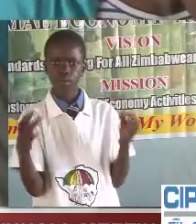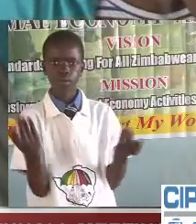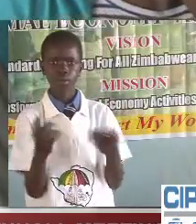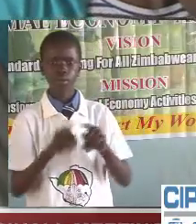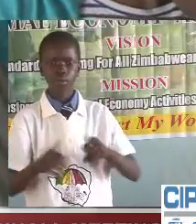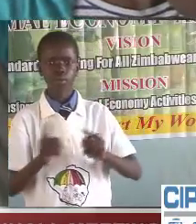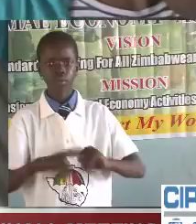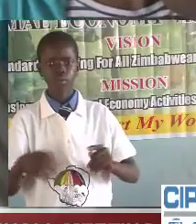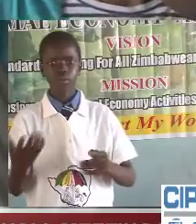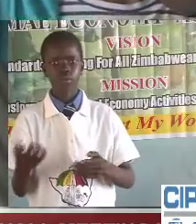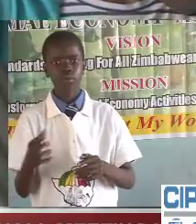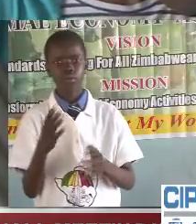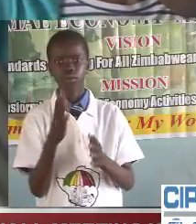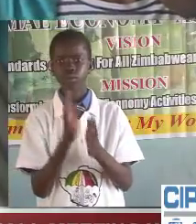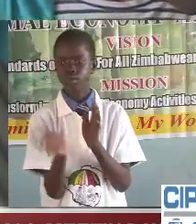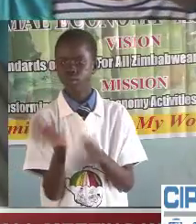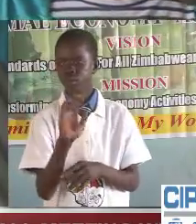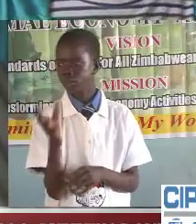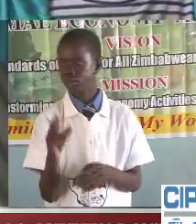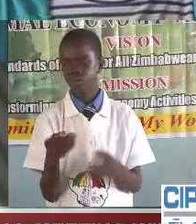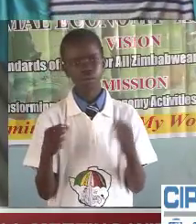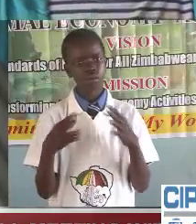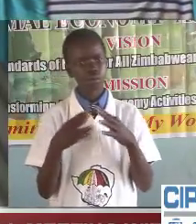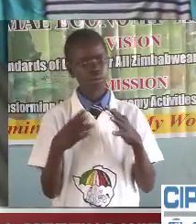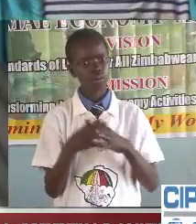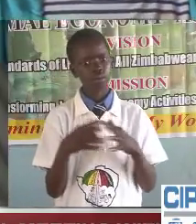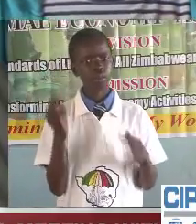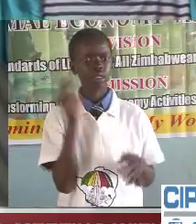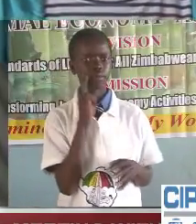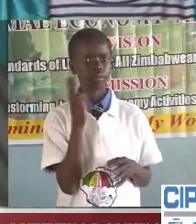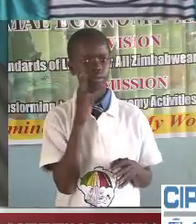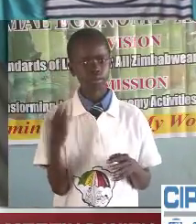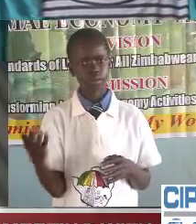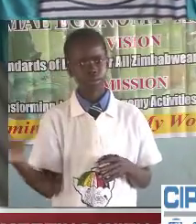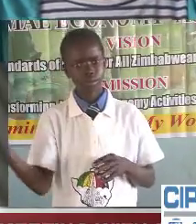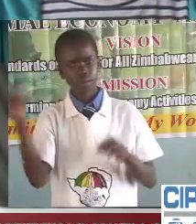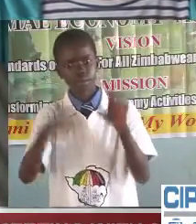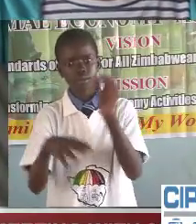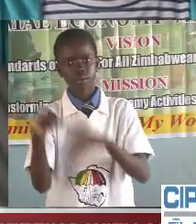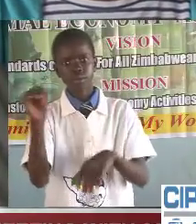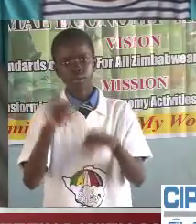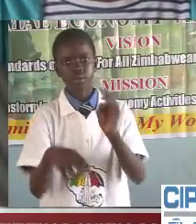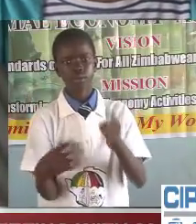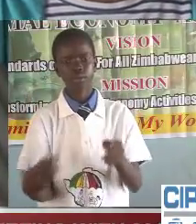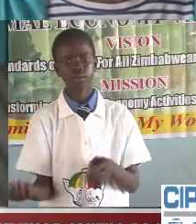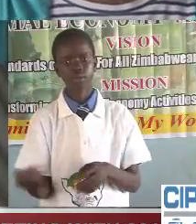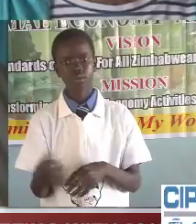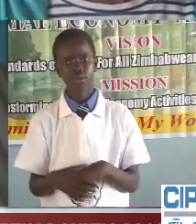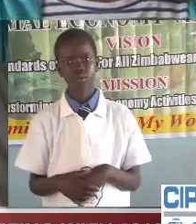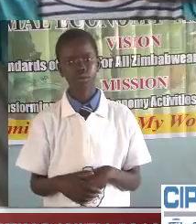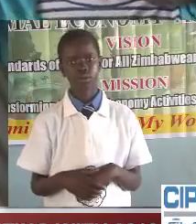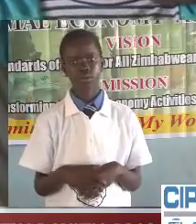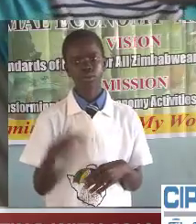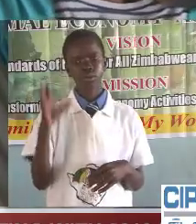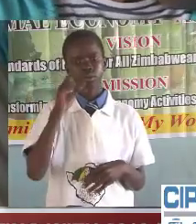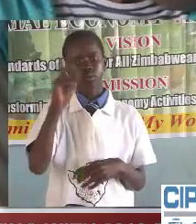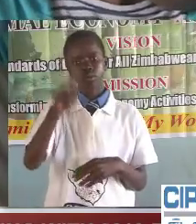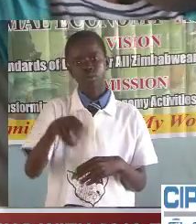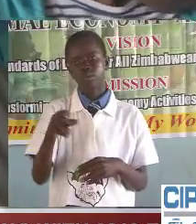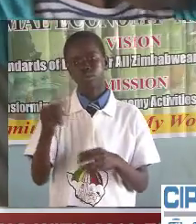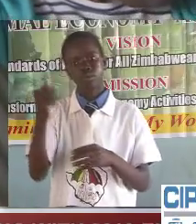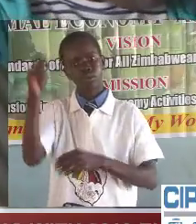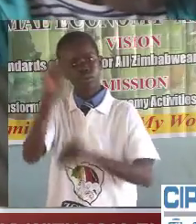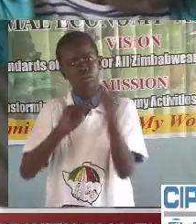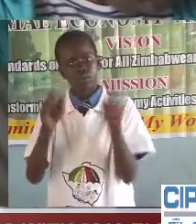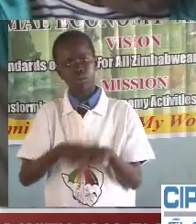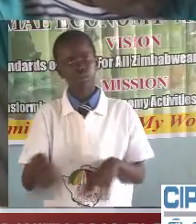mitero yemarara iya iripoyo. Mukaiedha mari yose yeye muchaona kuti inokupa total of ma$30 something.